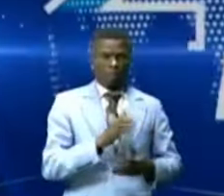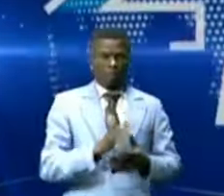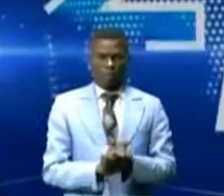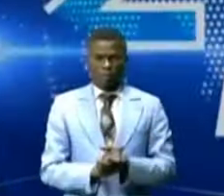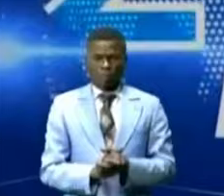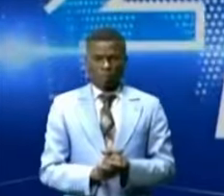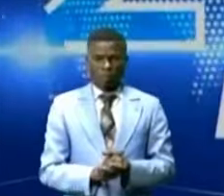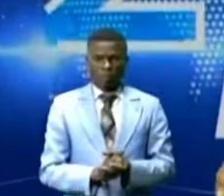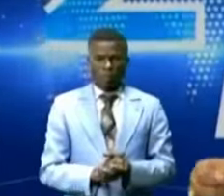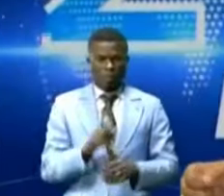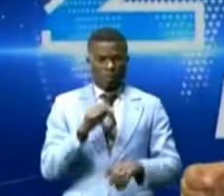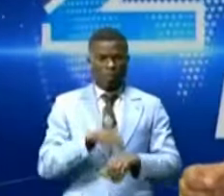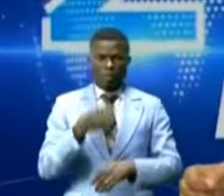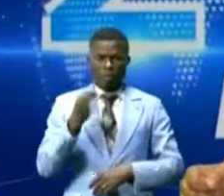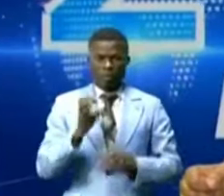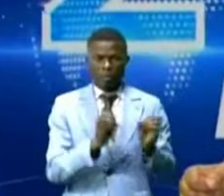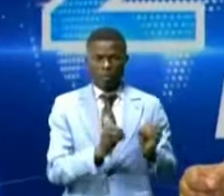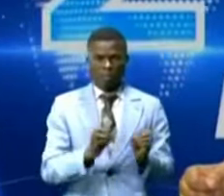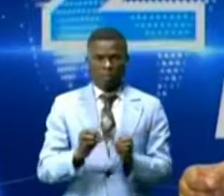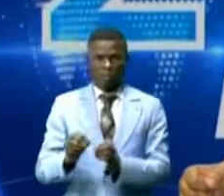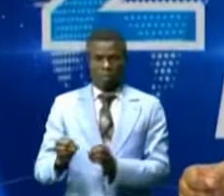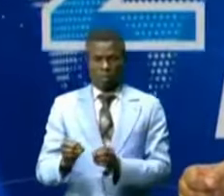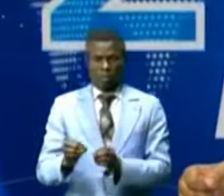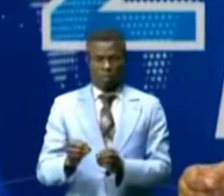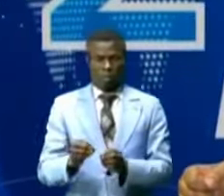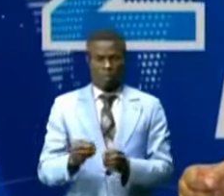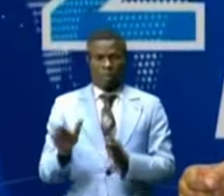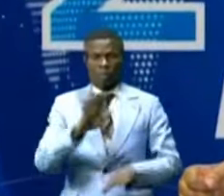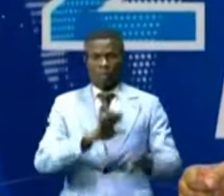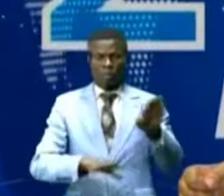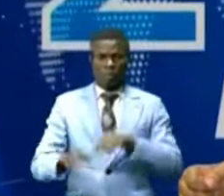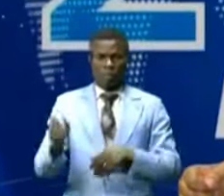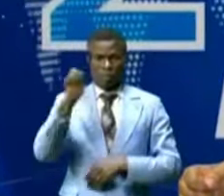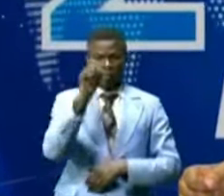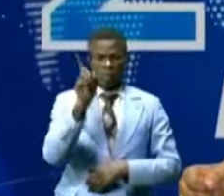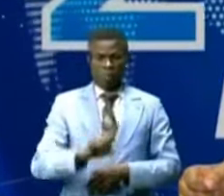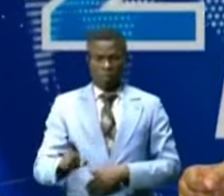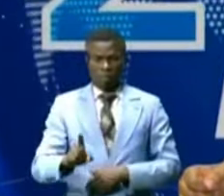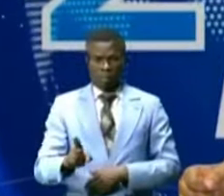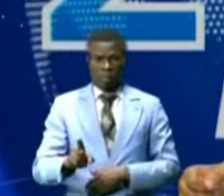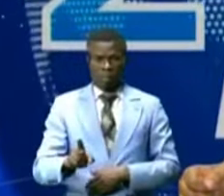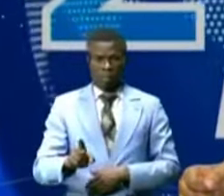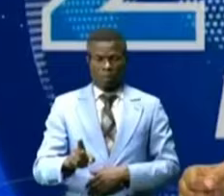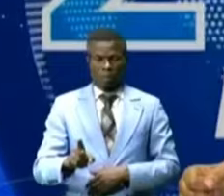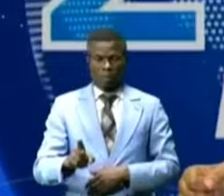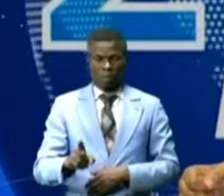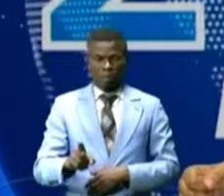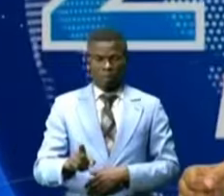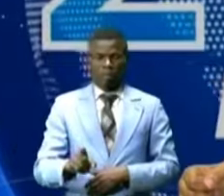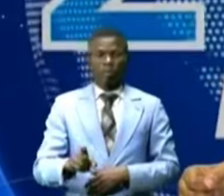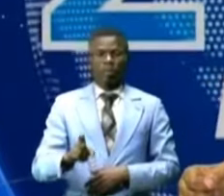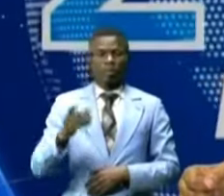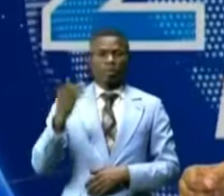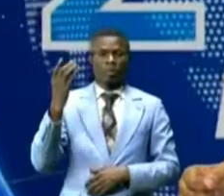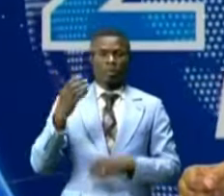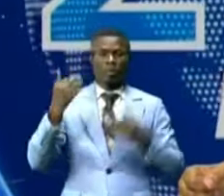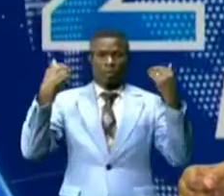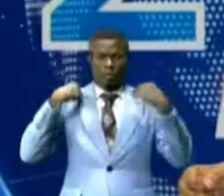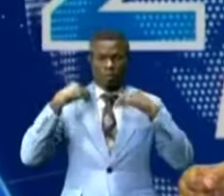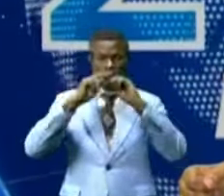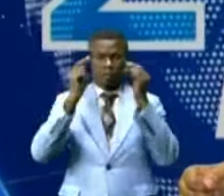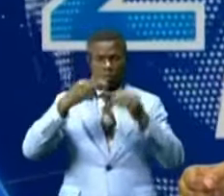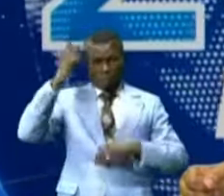Il n'y a pas encore de date pour l'organisation des obsèques de Zachary Badiengela, dit Nemwanda Nsemi. L'UDPS, le